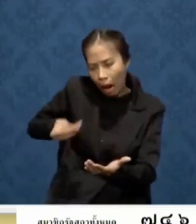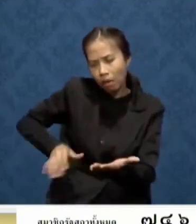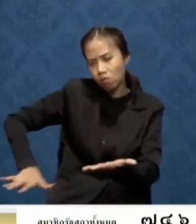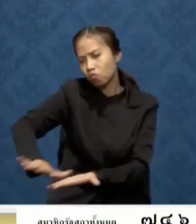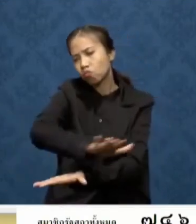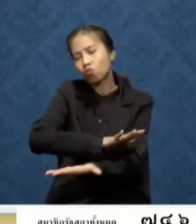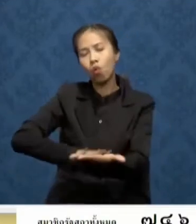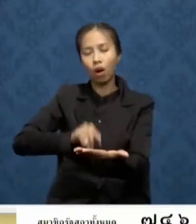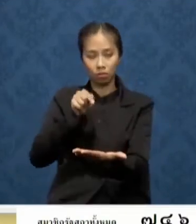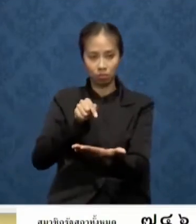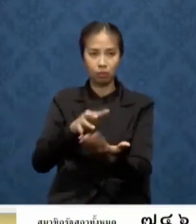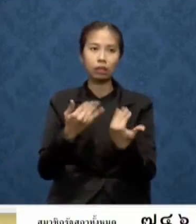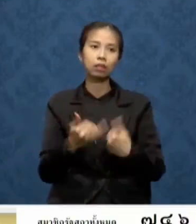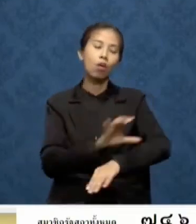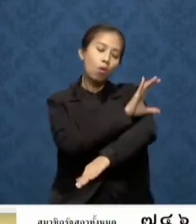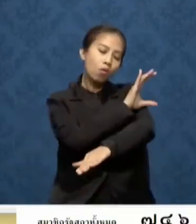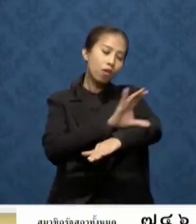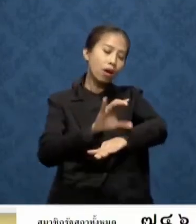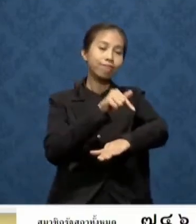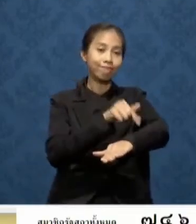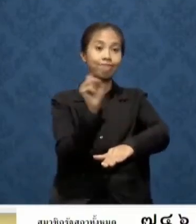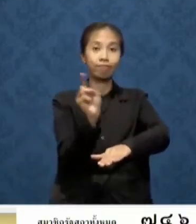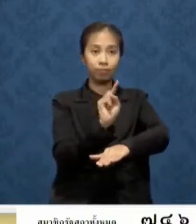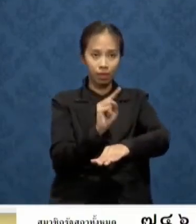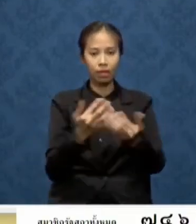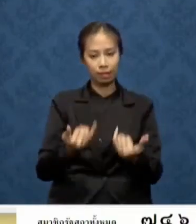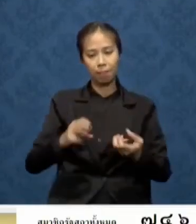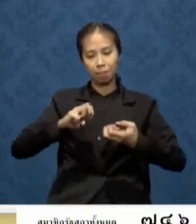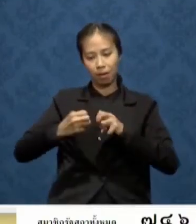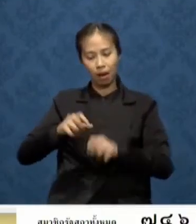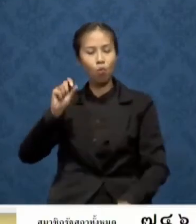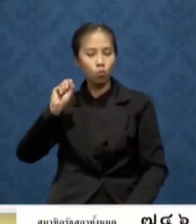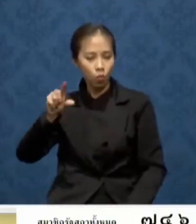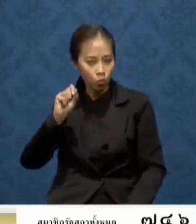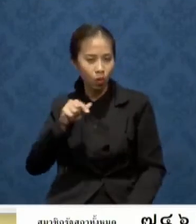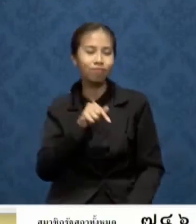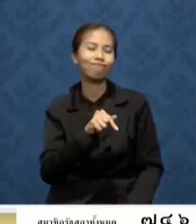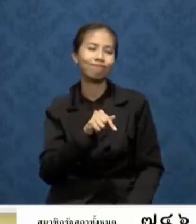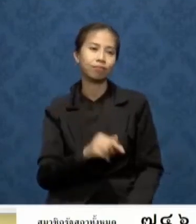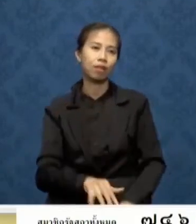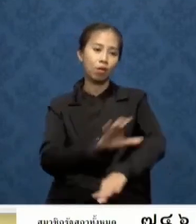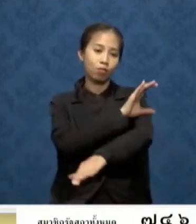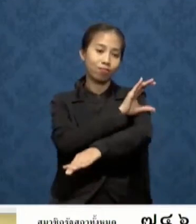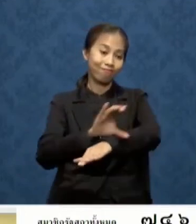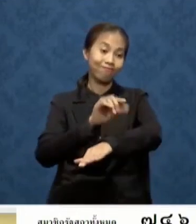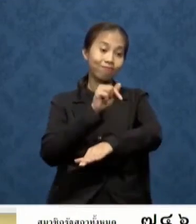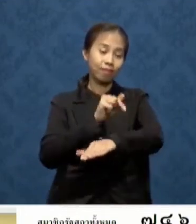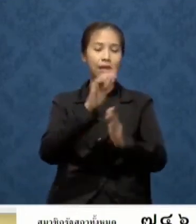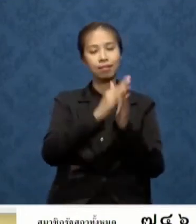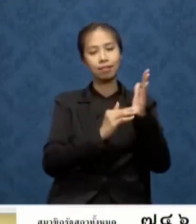พอพถรไฟฟานะครับผมก็อดไม่ได้นะครทต้องพดถงปัหาเร่งด่วนที่ท่านจะต้องเจอรถไฟ้าสายสีเขียว